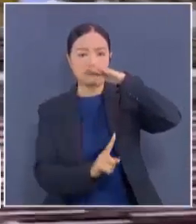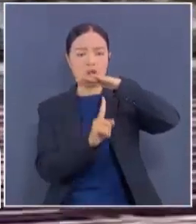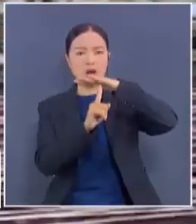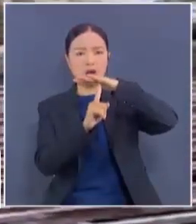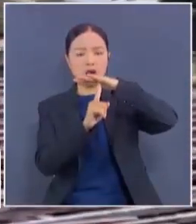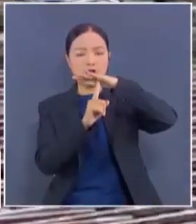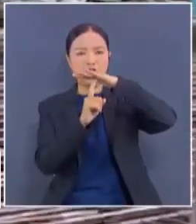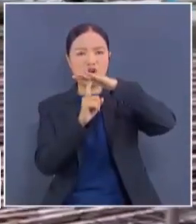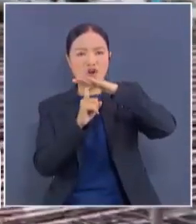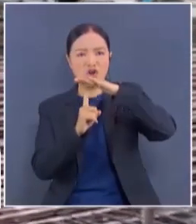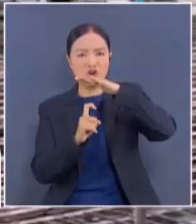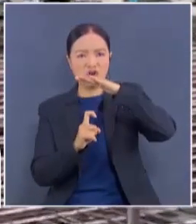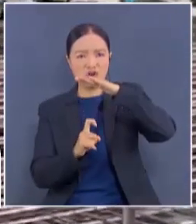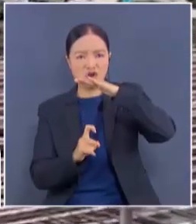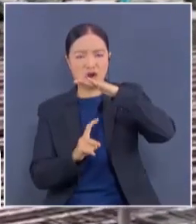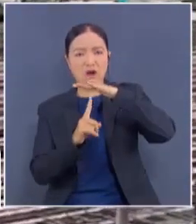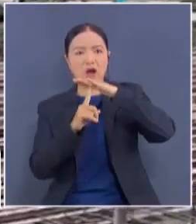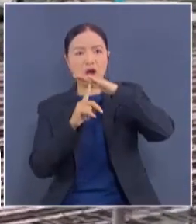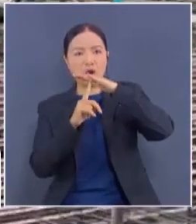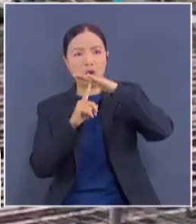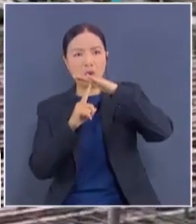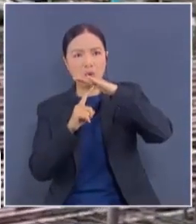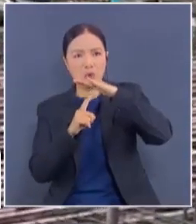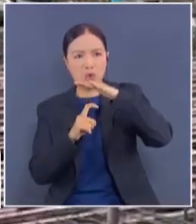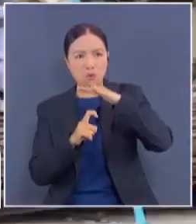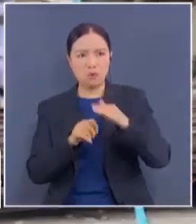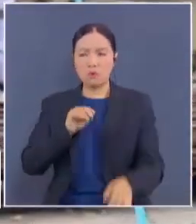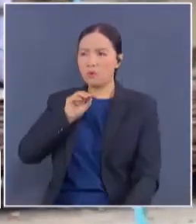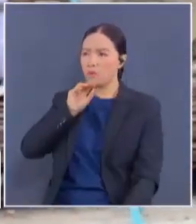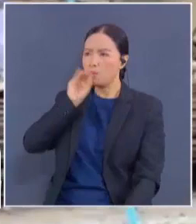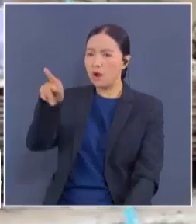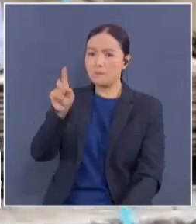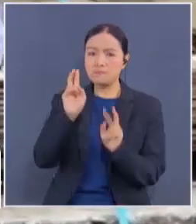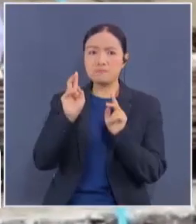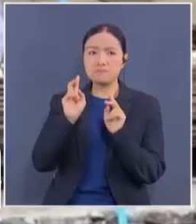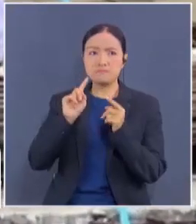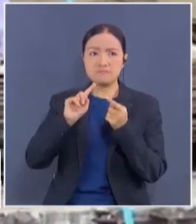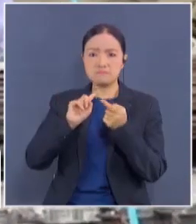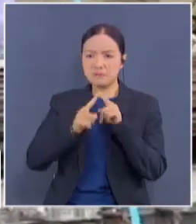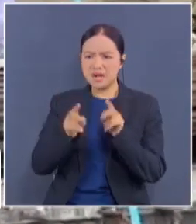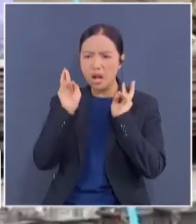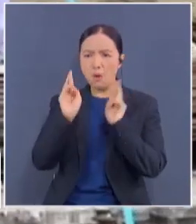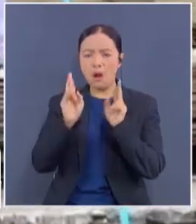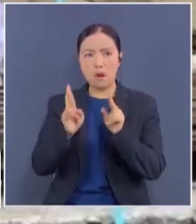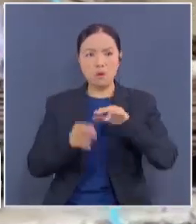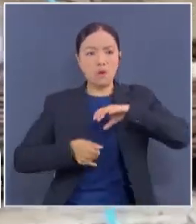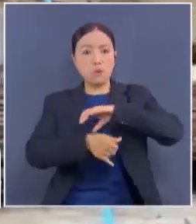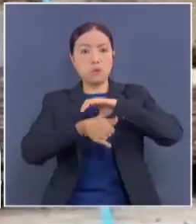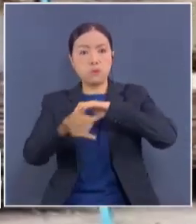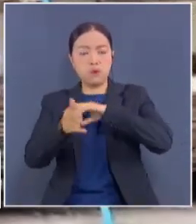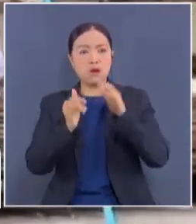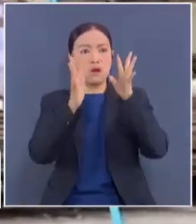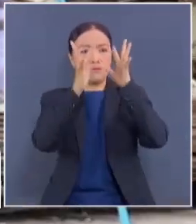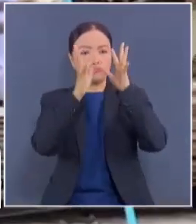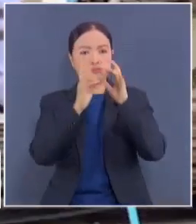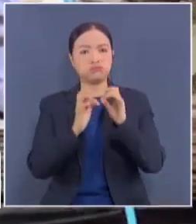งอตัวงอแบบเห็นได้ชัด คนงานจึงตะโกนบอกเพื่อนๆให้ระวังแล้วรีบออกจากอาคารโดยเร็วจากนั้นไม่นานกับ